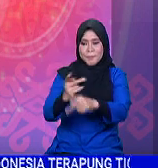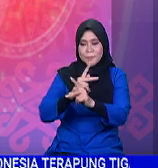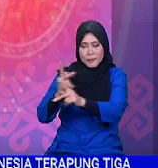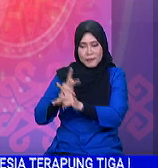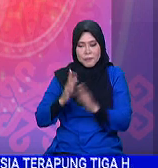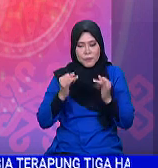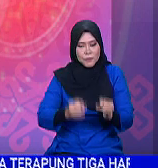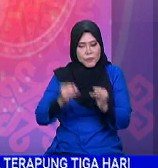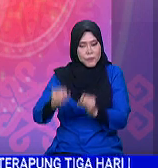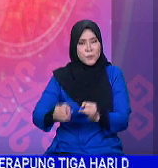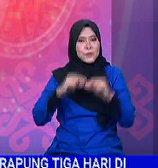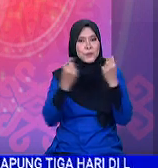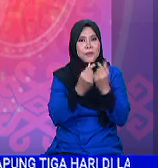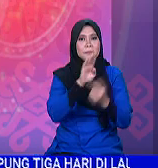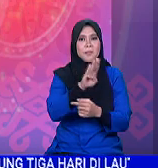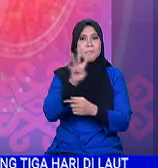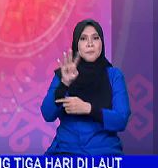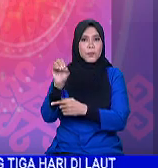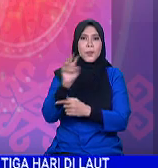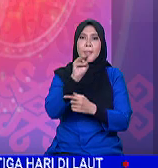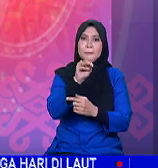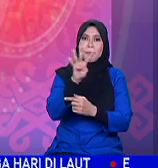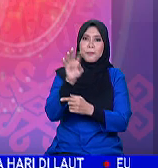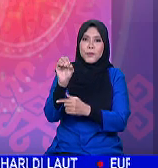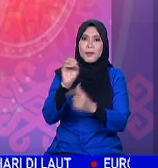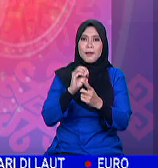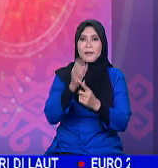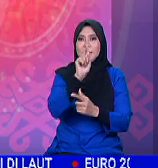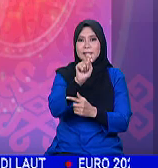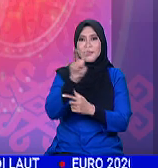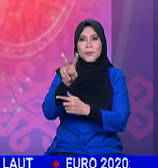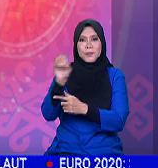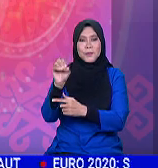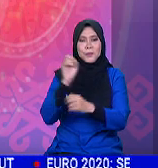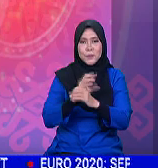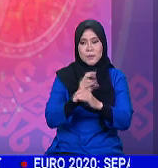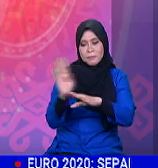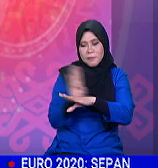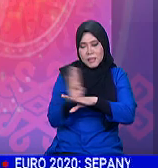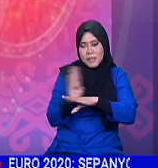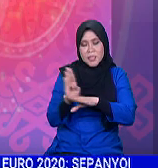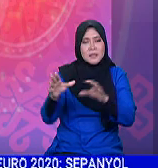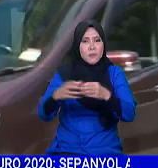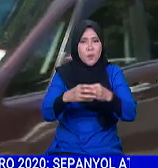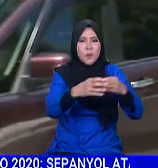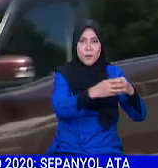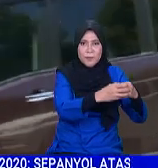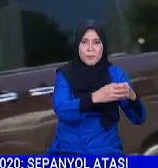individu daripada golongan by 40 40 atau 30 secara Usahawan Microsoft